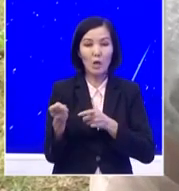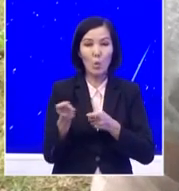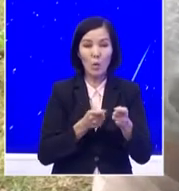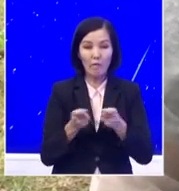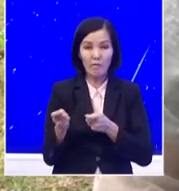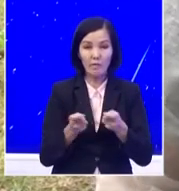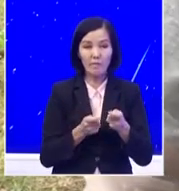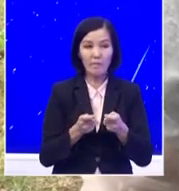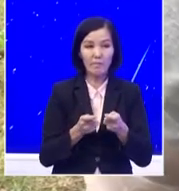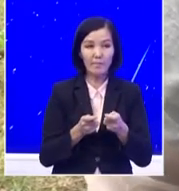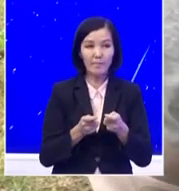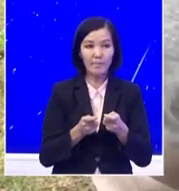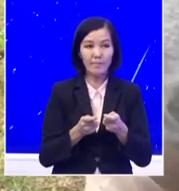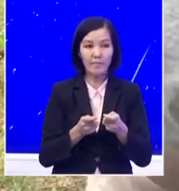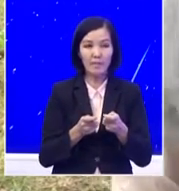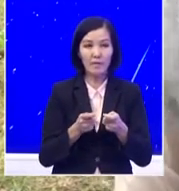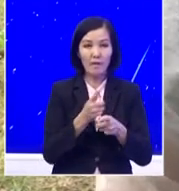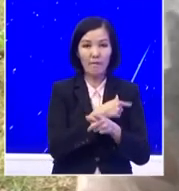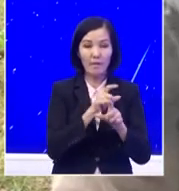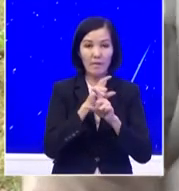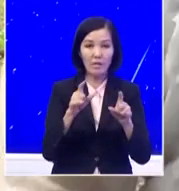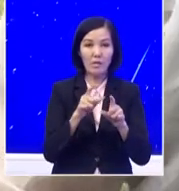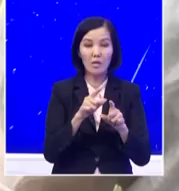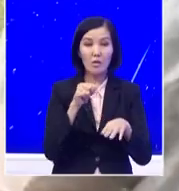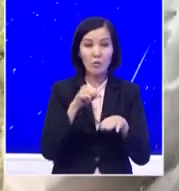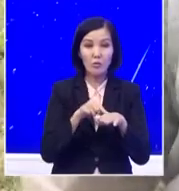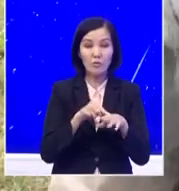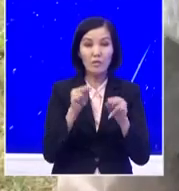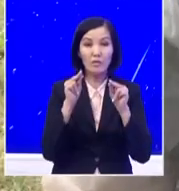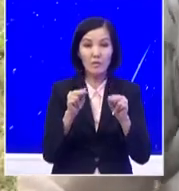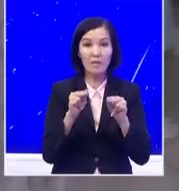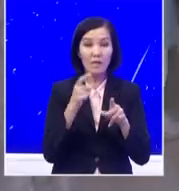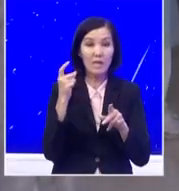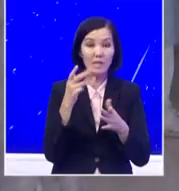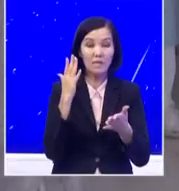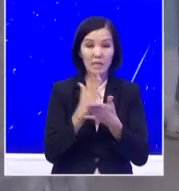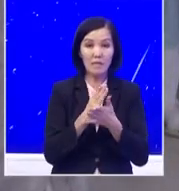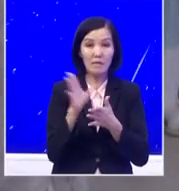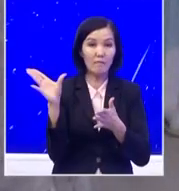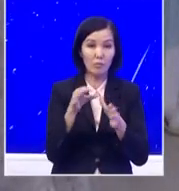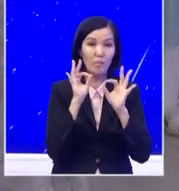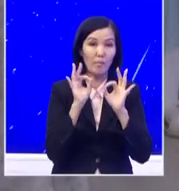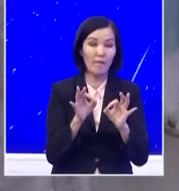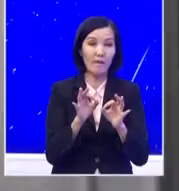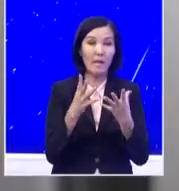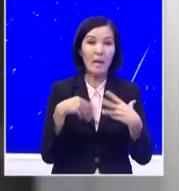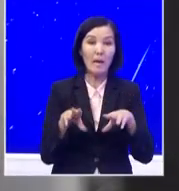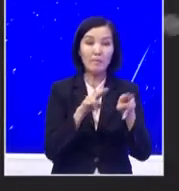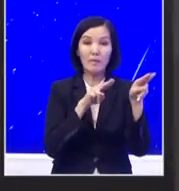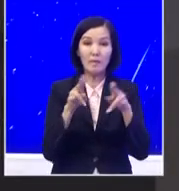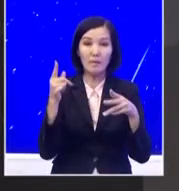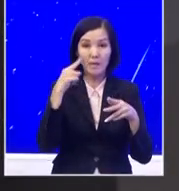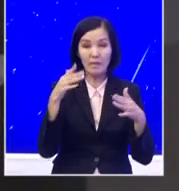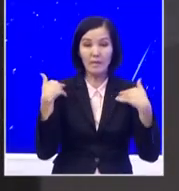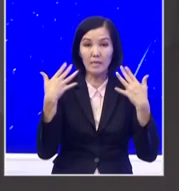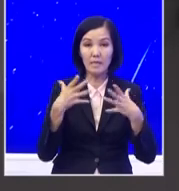Руководством, ну, в этой больнице чувствуется, что есть настоящий хозяин. Стоит отметить, общественный контроль создан по инициативе